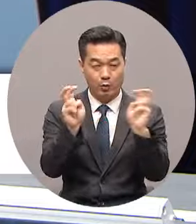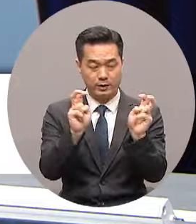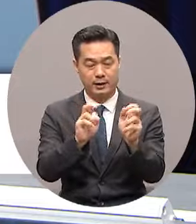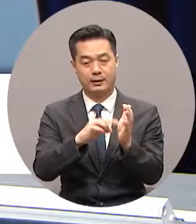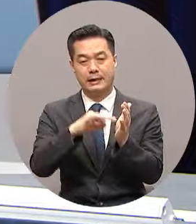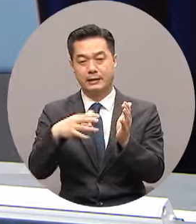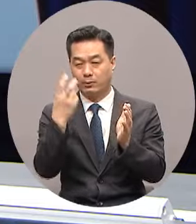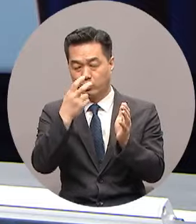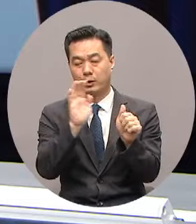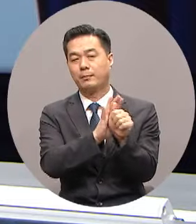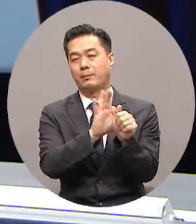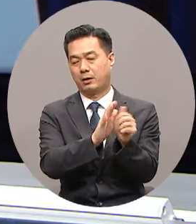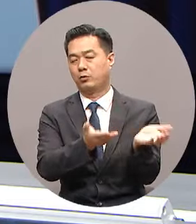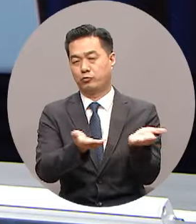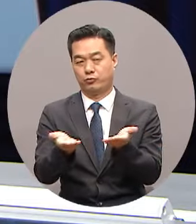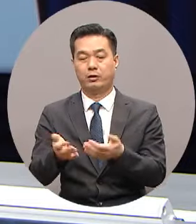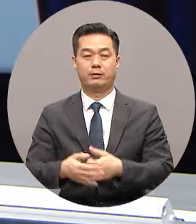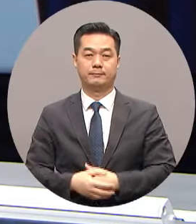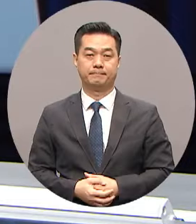조재현